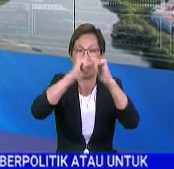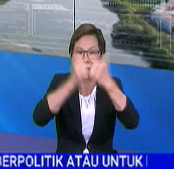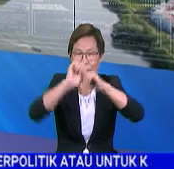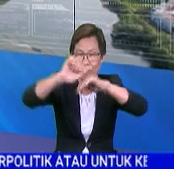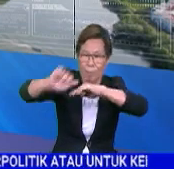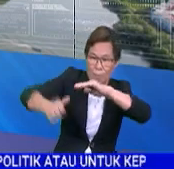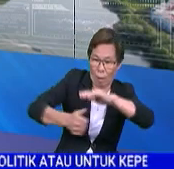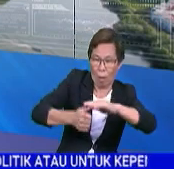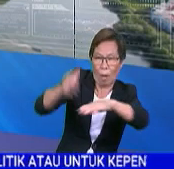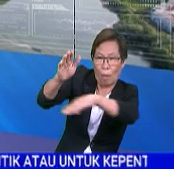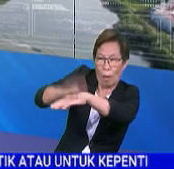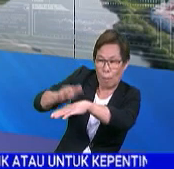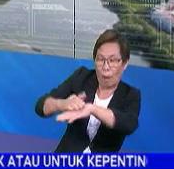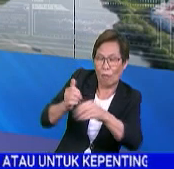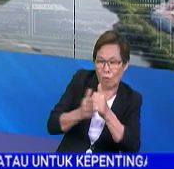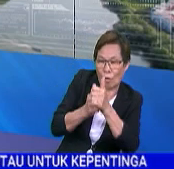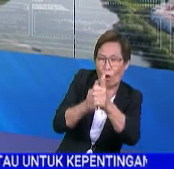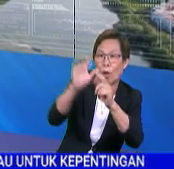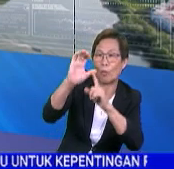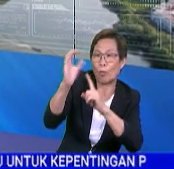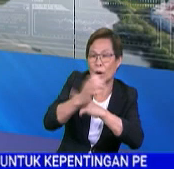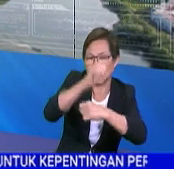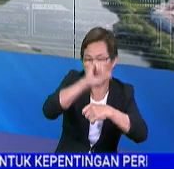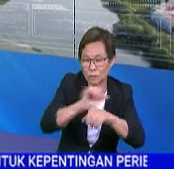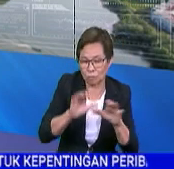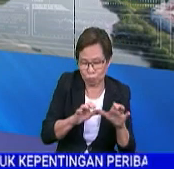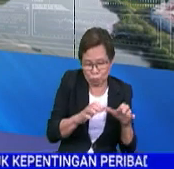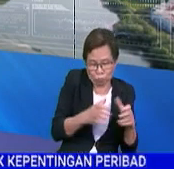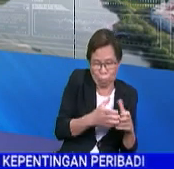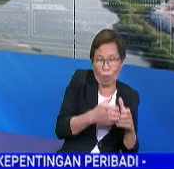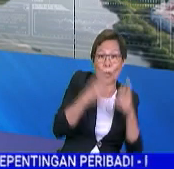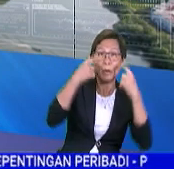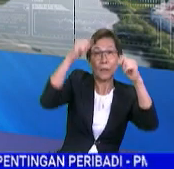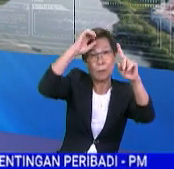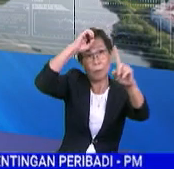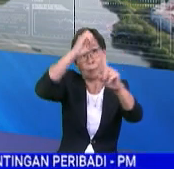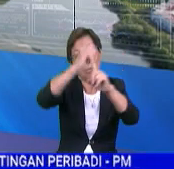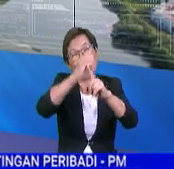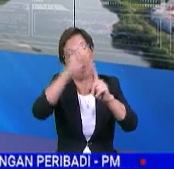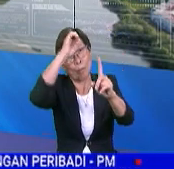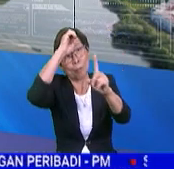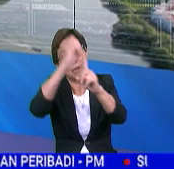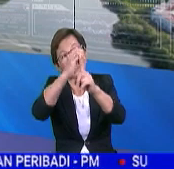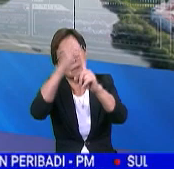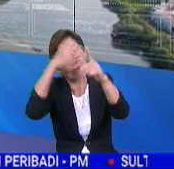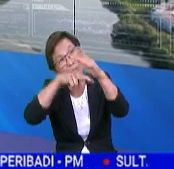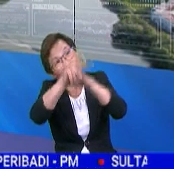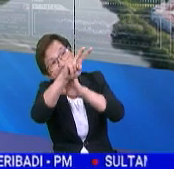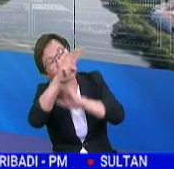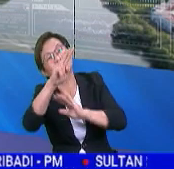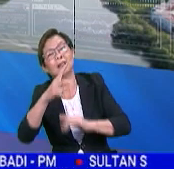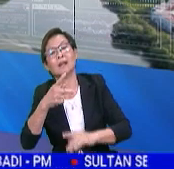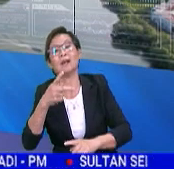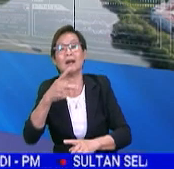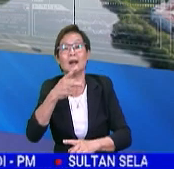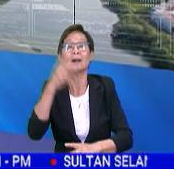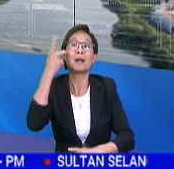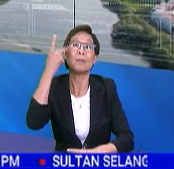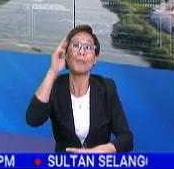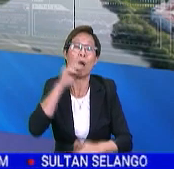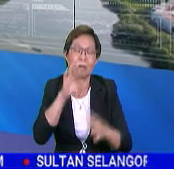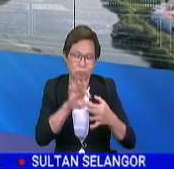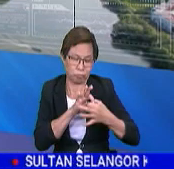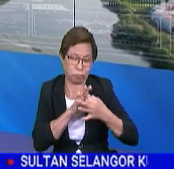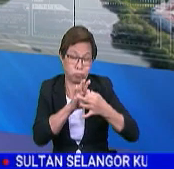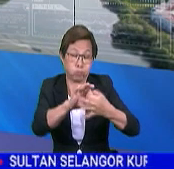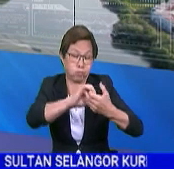digesa sentiasa amal budaya kerja berpasukan mencapai matlamat misi dan visi Kementerian ini kerana jalinan